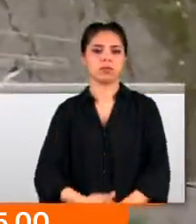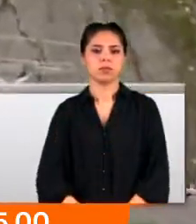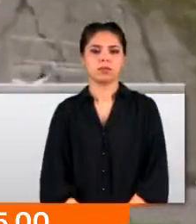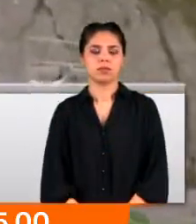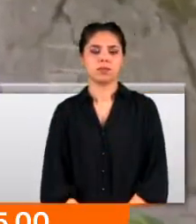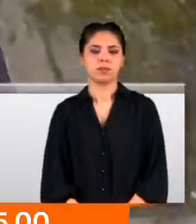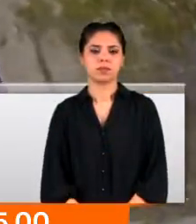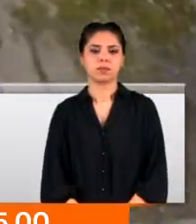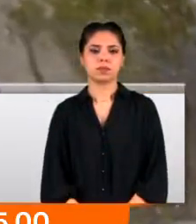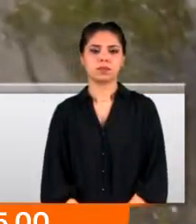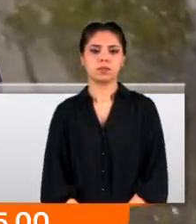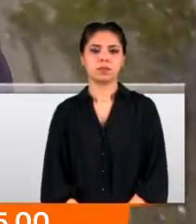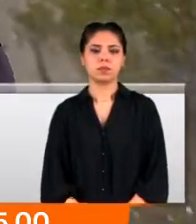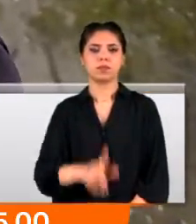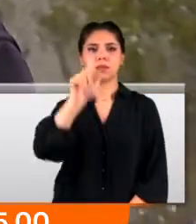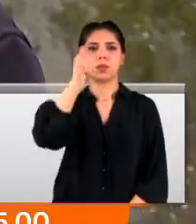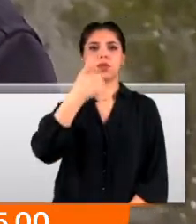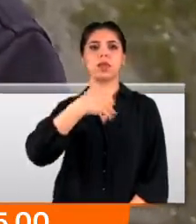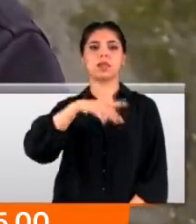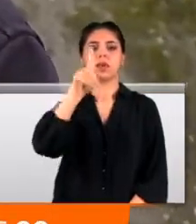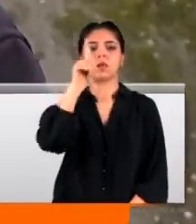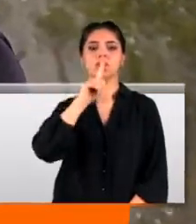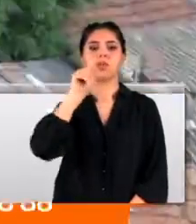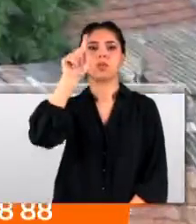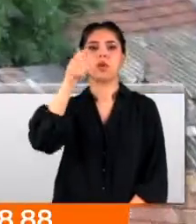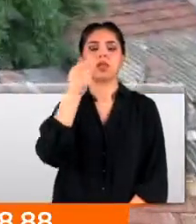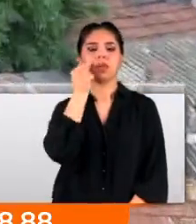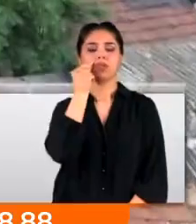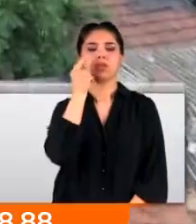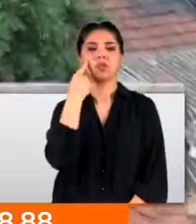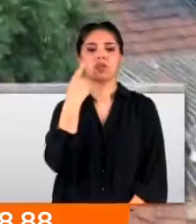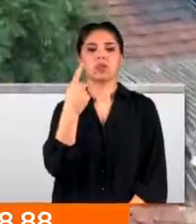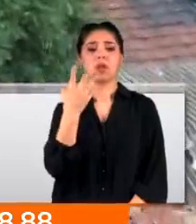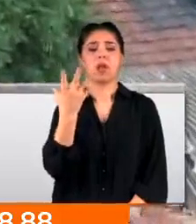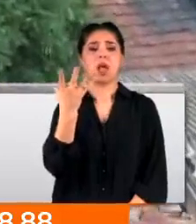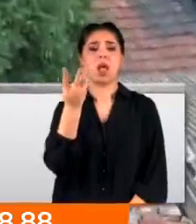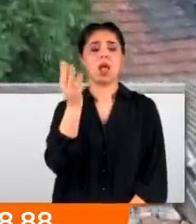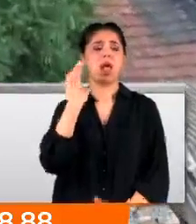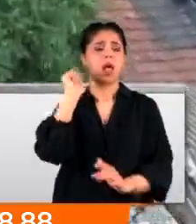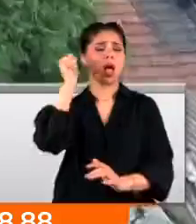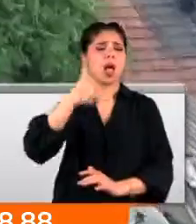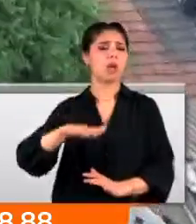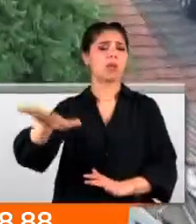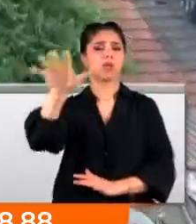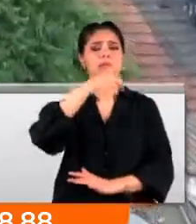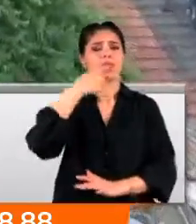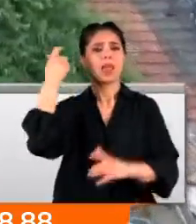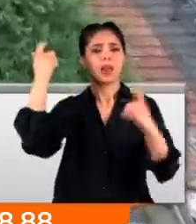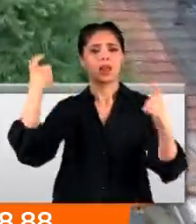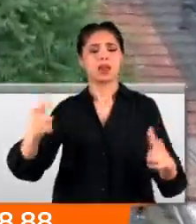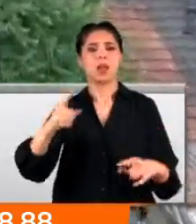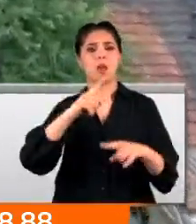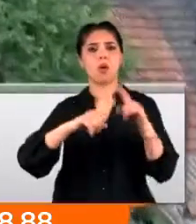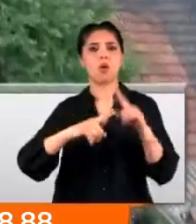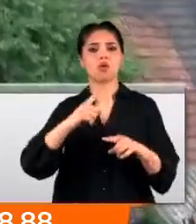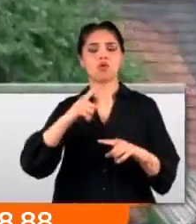İyi bir miras. 16 değil 116 kişiyi burası ihya eder. Her gün binlerce kişinin önünden geçip gittiği bu tarihi alanın